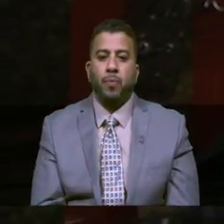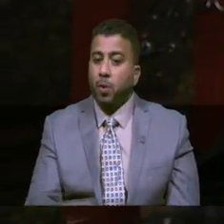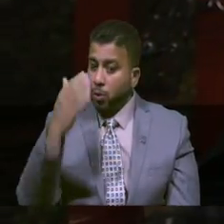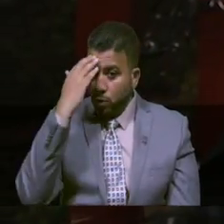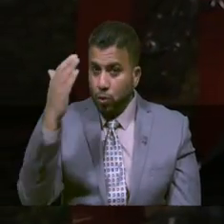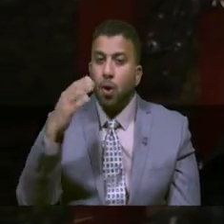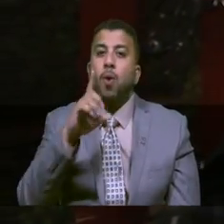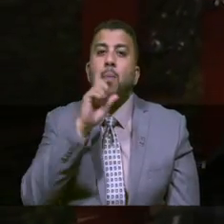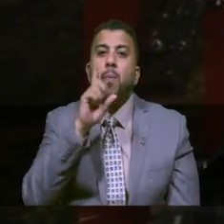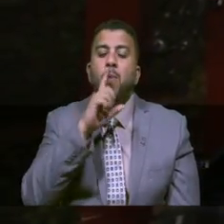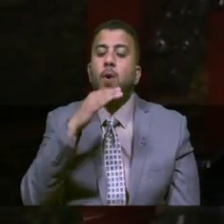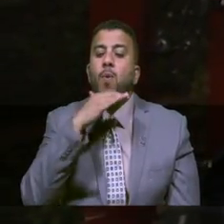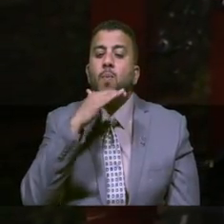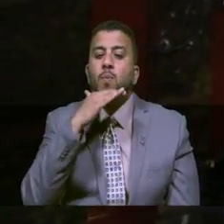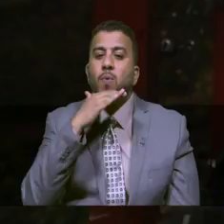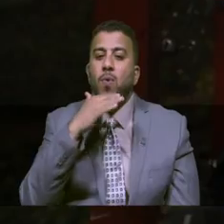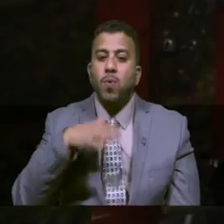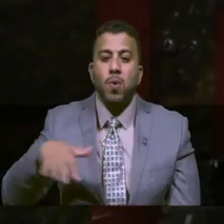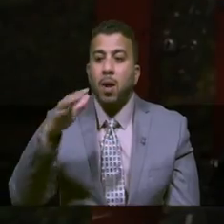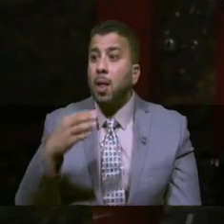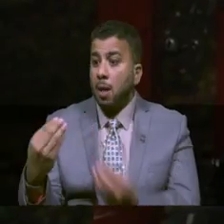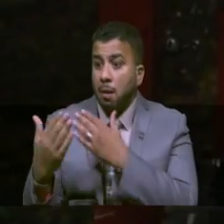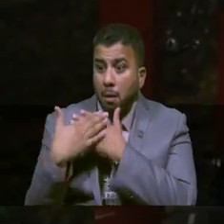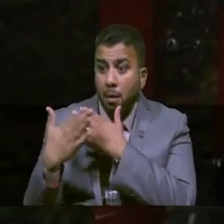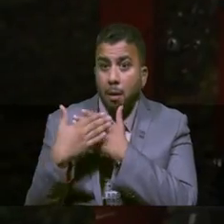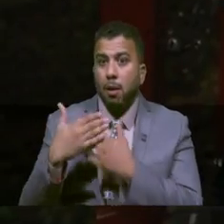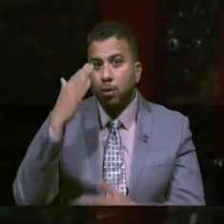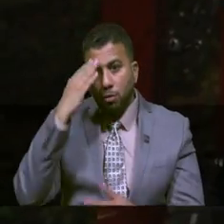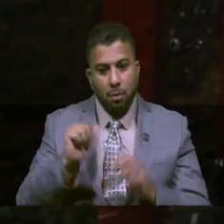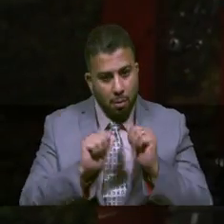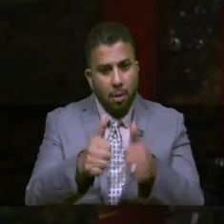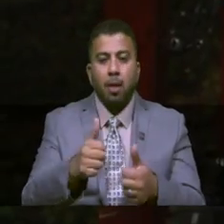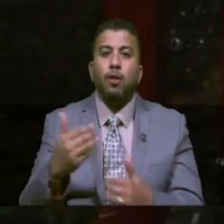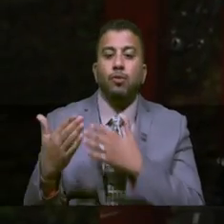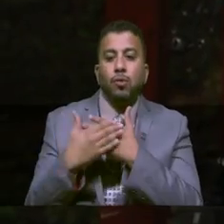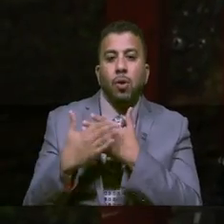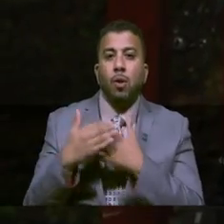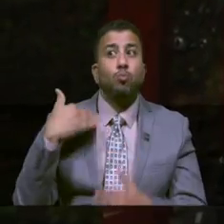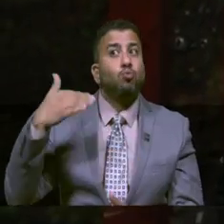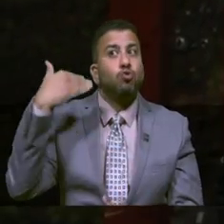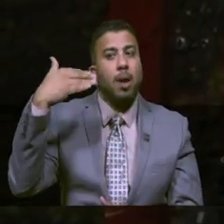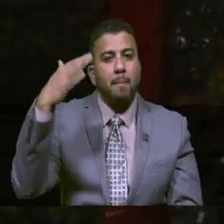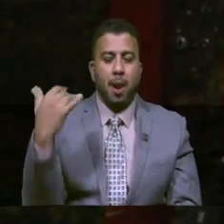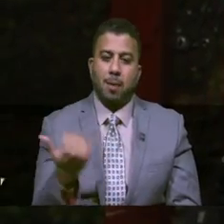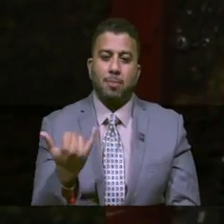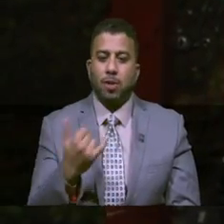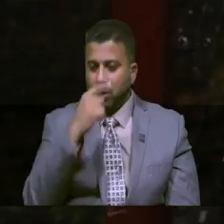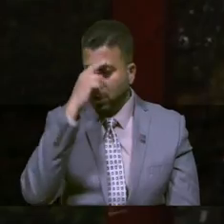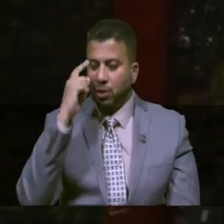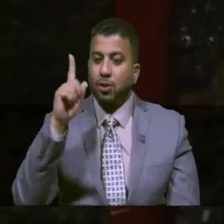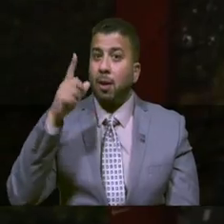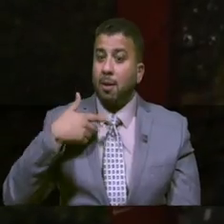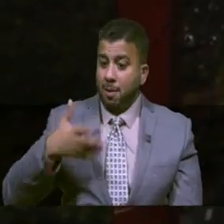أشكر أمي وأبوي وعيال عمتي كلهم وخبروني عن المبادرة عشان أشارك فيها وأبني لي مستقبل إن شاء الله. يوم